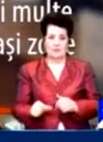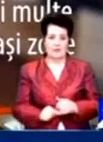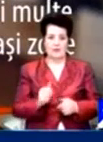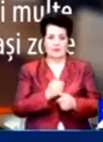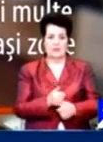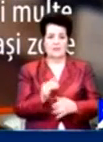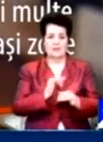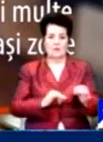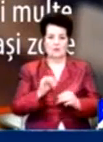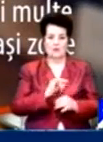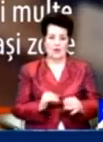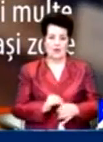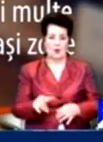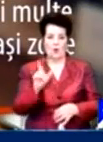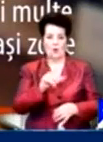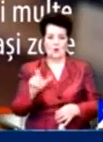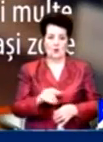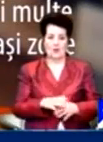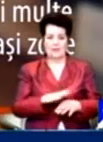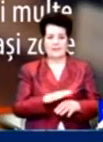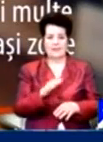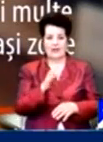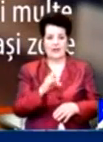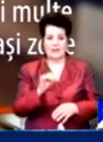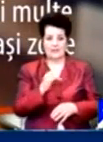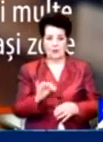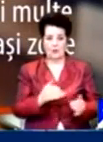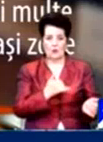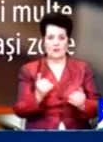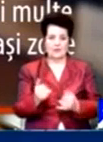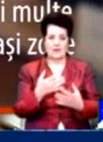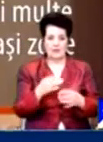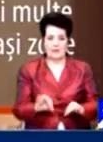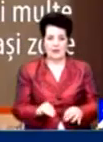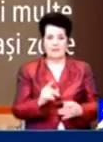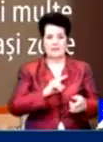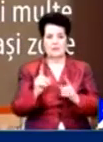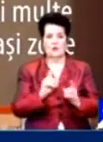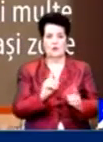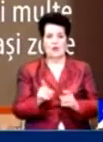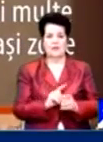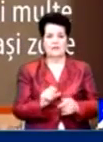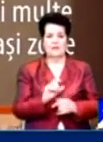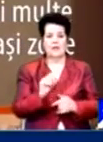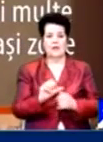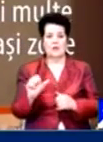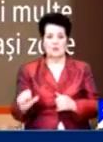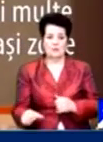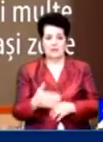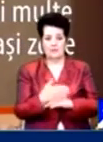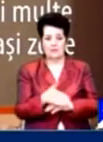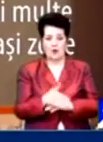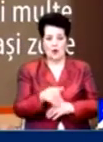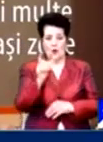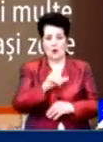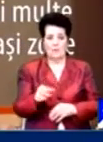procesul de negocieri. Locuitorilor din stânga Nistrului le-a fost asigurată libera circulație, inclusiv la traversarea frontierei de stat.